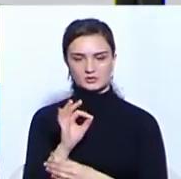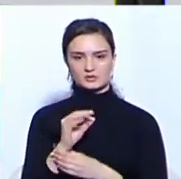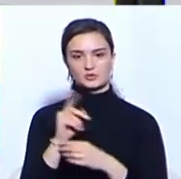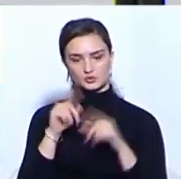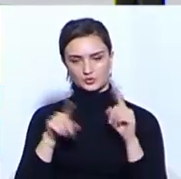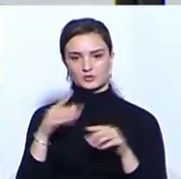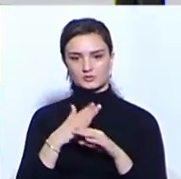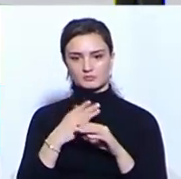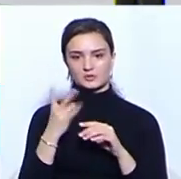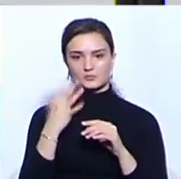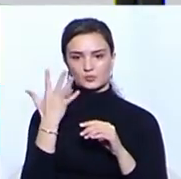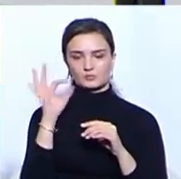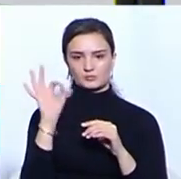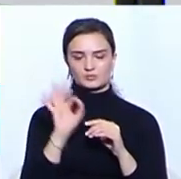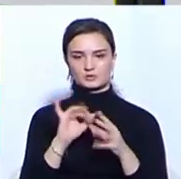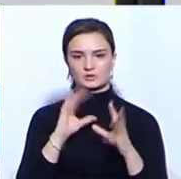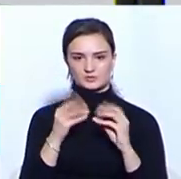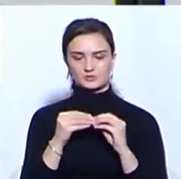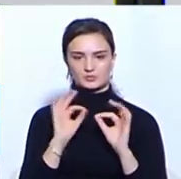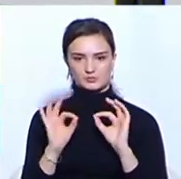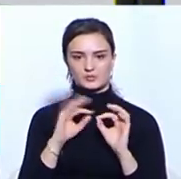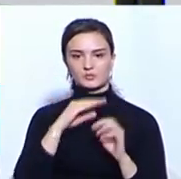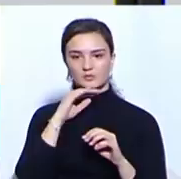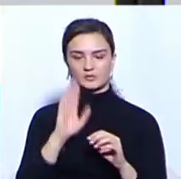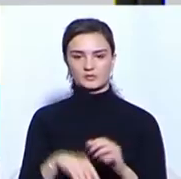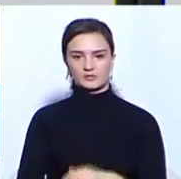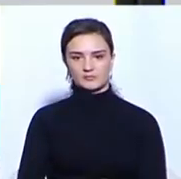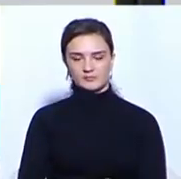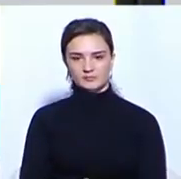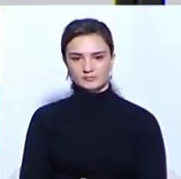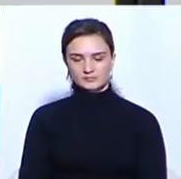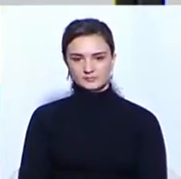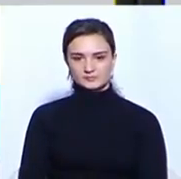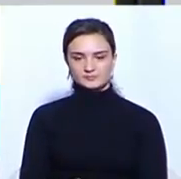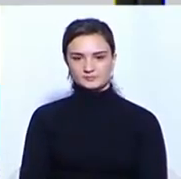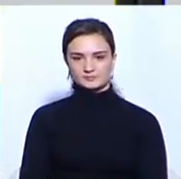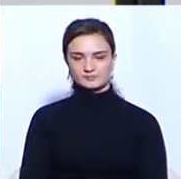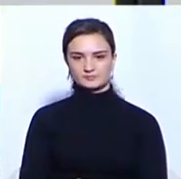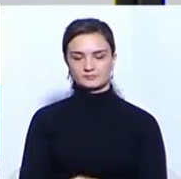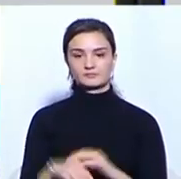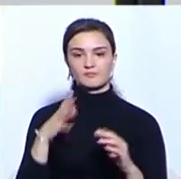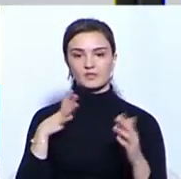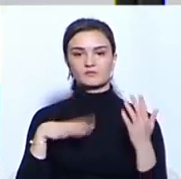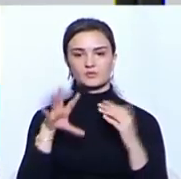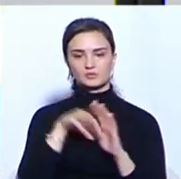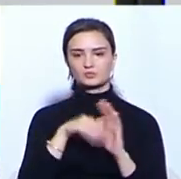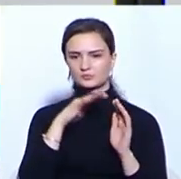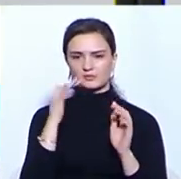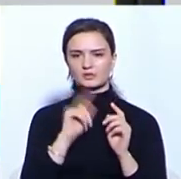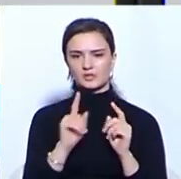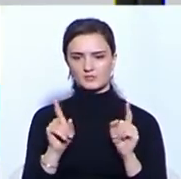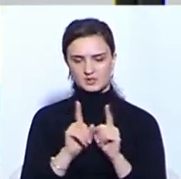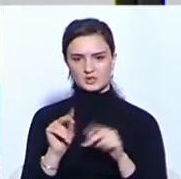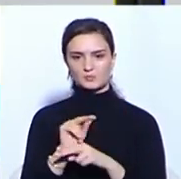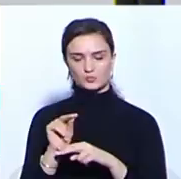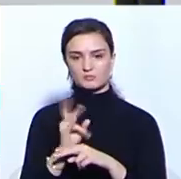ნაშრომებში მითითებული, მაგრამ ნუ 5% აბსოლუტურად ადეკვატურია და აბსოლუტურად მისაღწევი არის. მათ შორის ახლა საქართველოშიც ბევრი რამ დღეს ესე